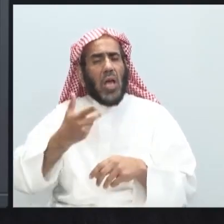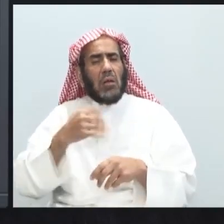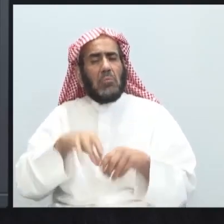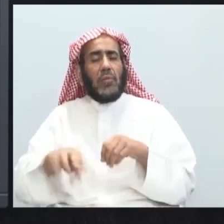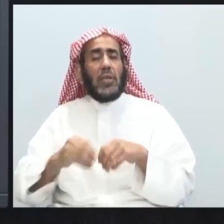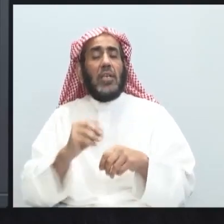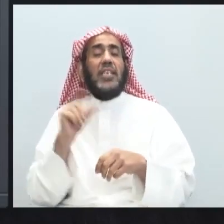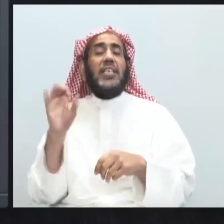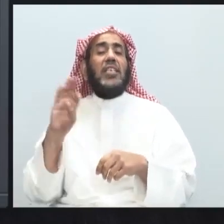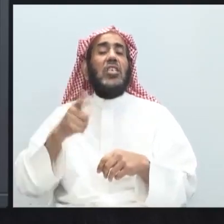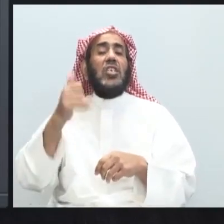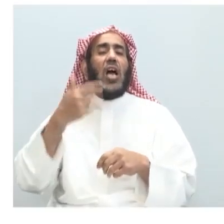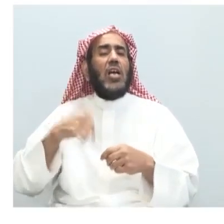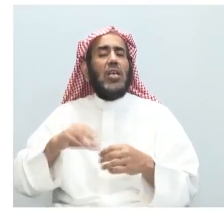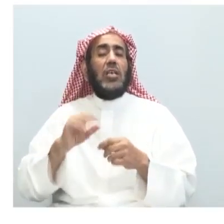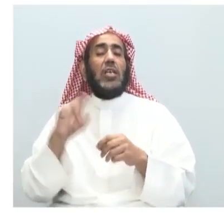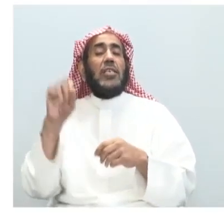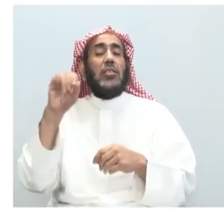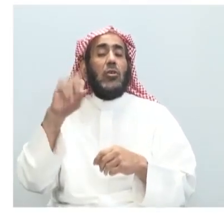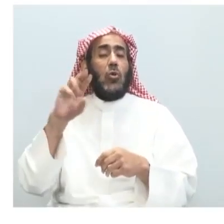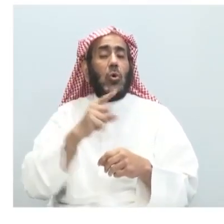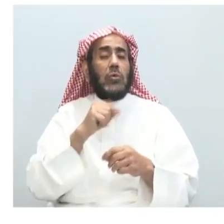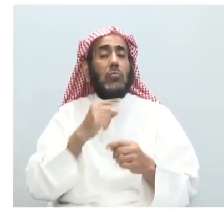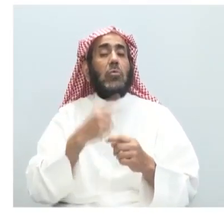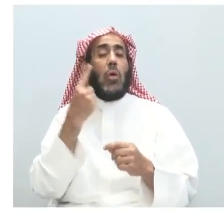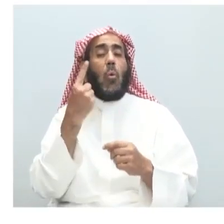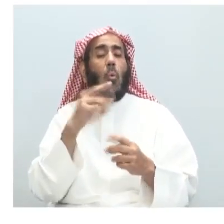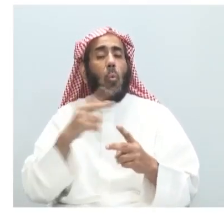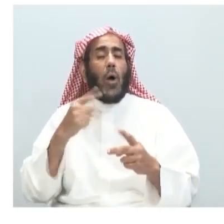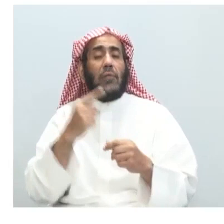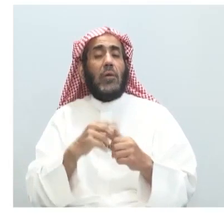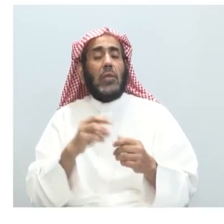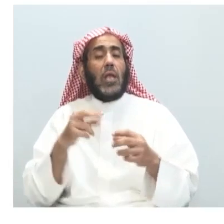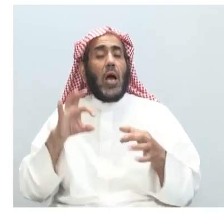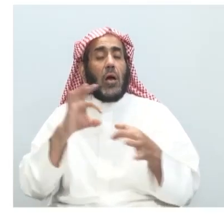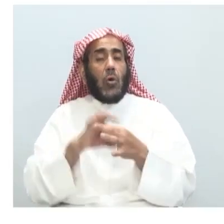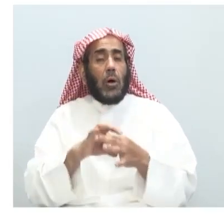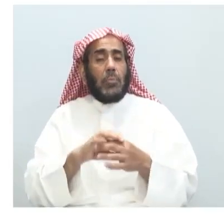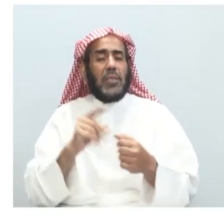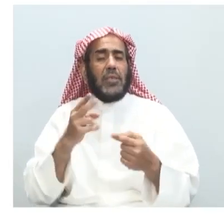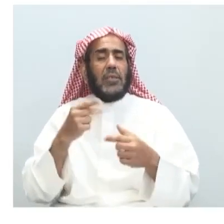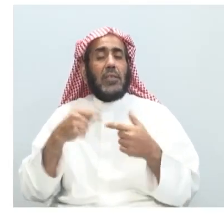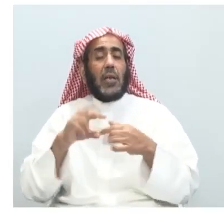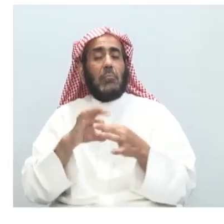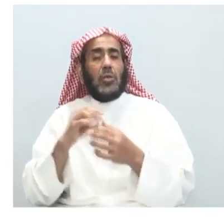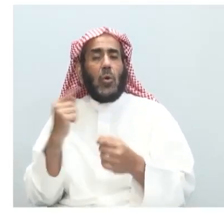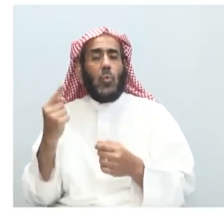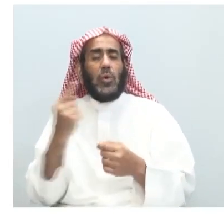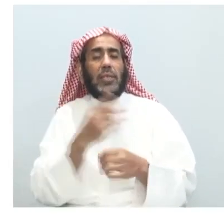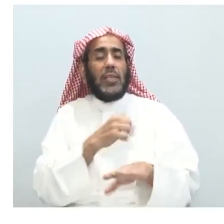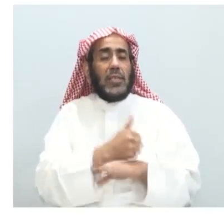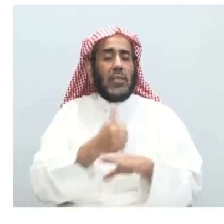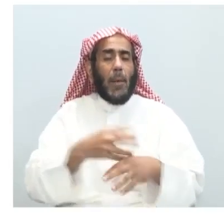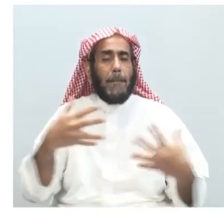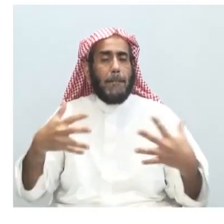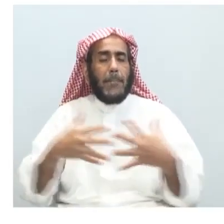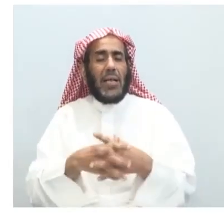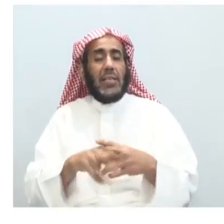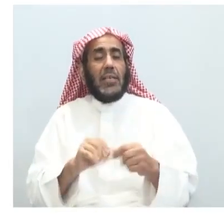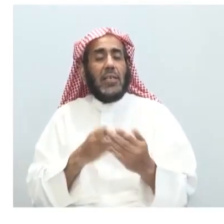من بالنسبه للنشا فقط نوع واحد اذا اولا الروابط التي تربط الوحدات الاساسيه معا